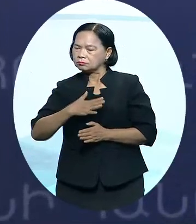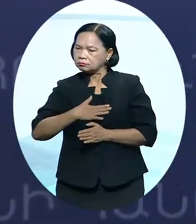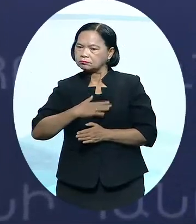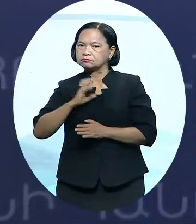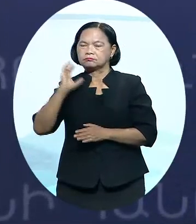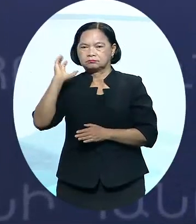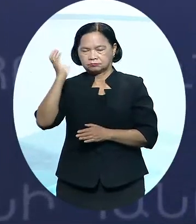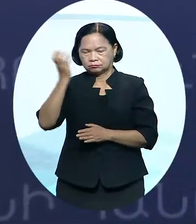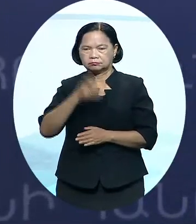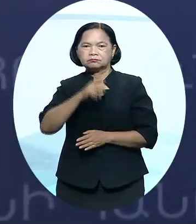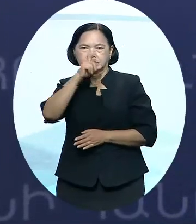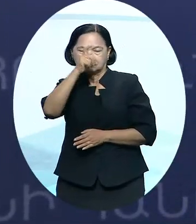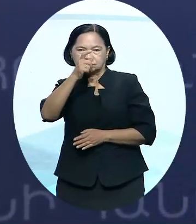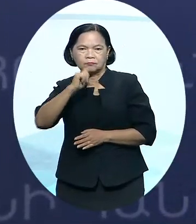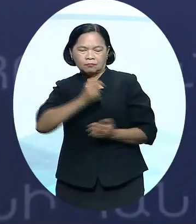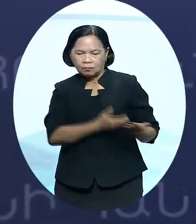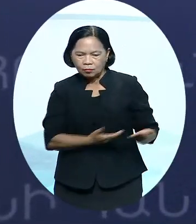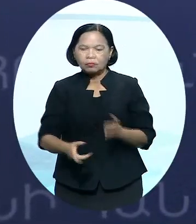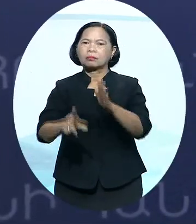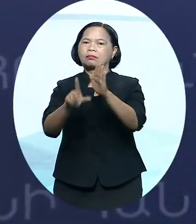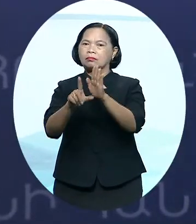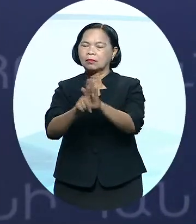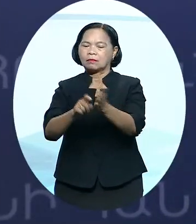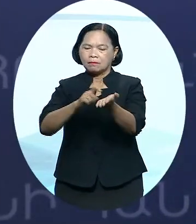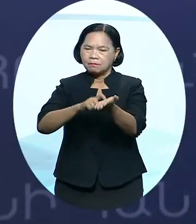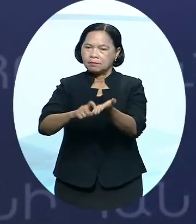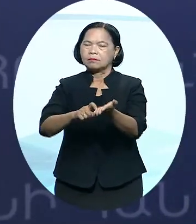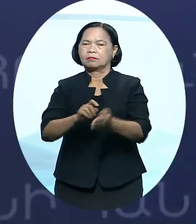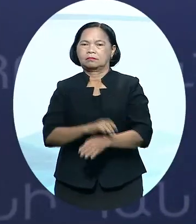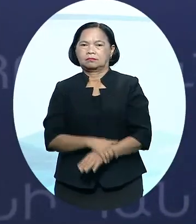các vấn đề quốc tế về nhà phải tuân thủ các luật lệ do Mỹ đặt ra à